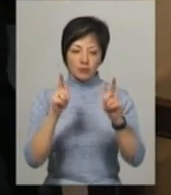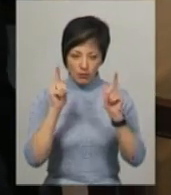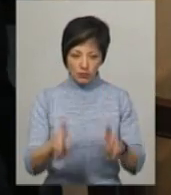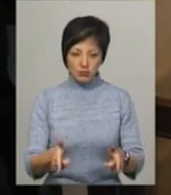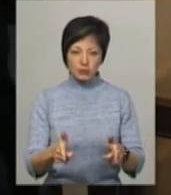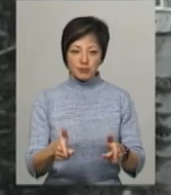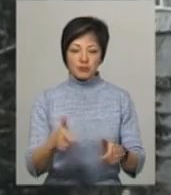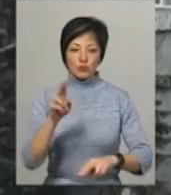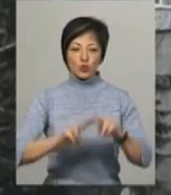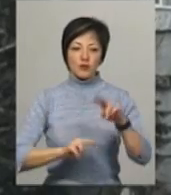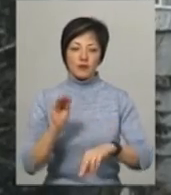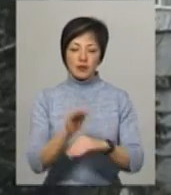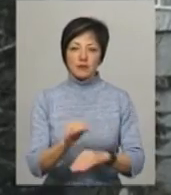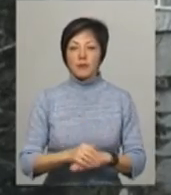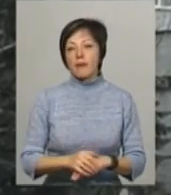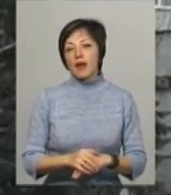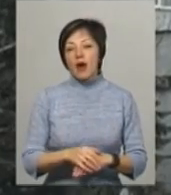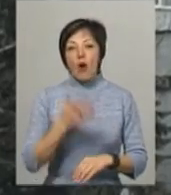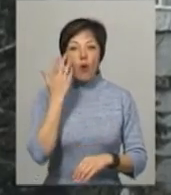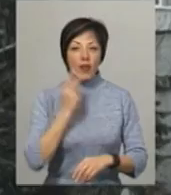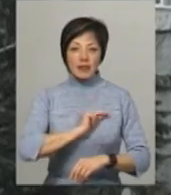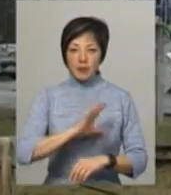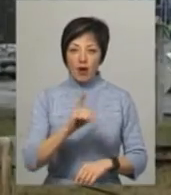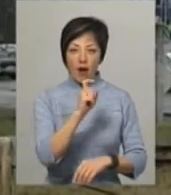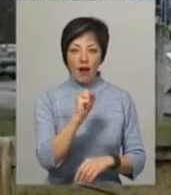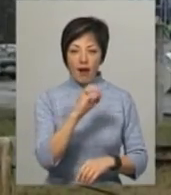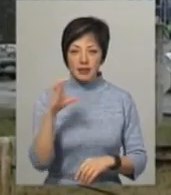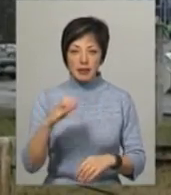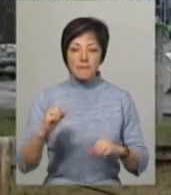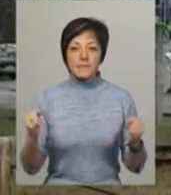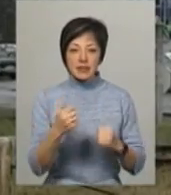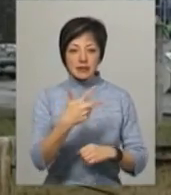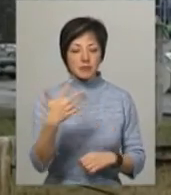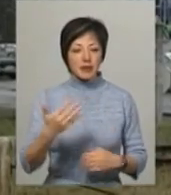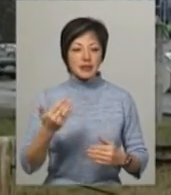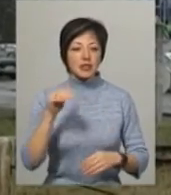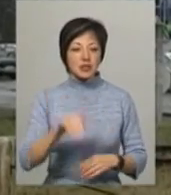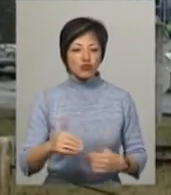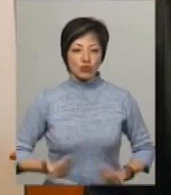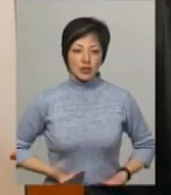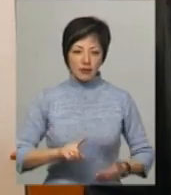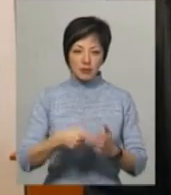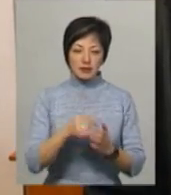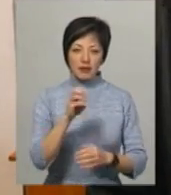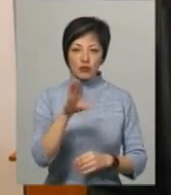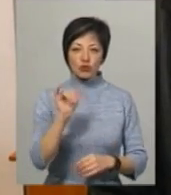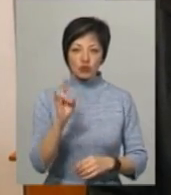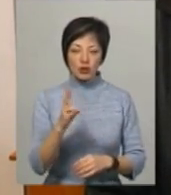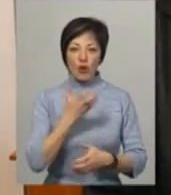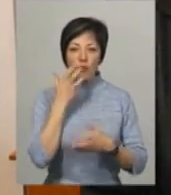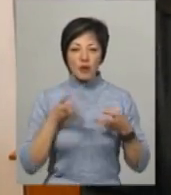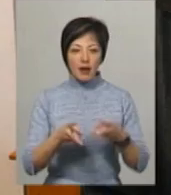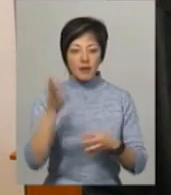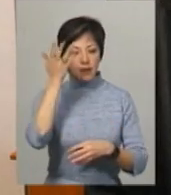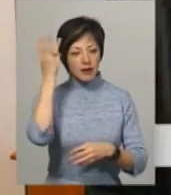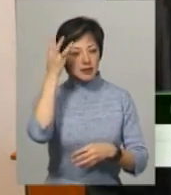одобрили будівництво. Олег Рахлінський додає, коли не працює ХАЕС, мерзнуть 35 тисяч жителів Нетішина. І всі обігріваються від